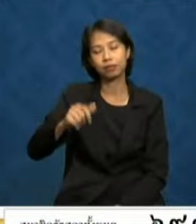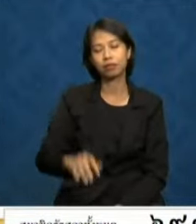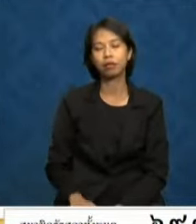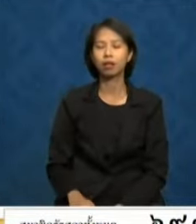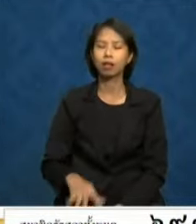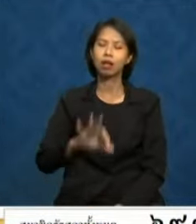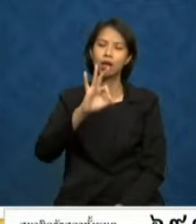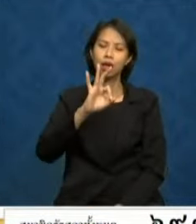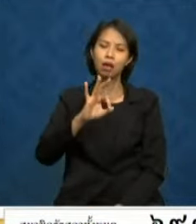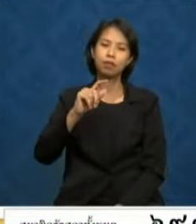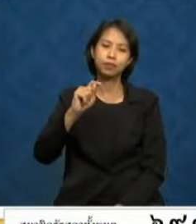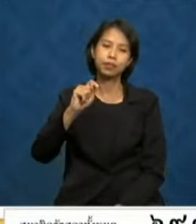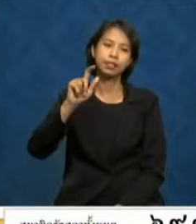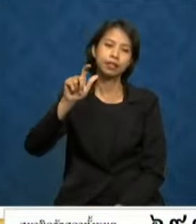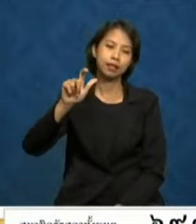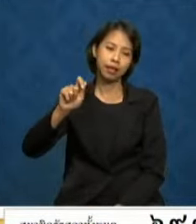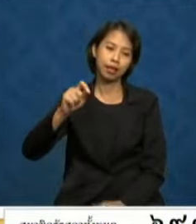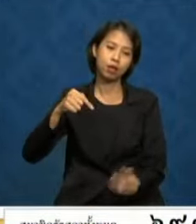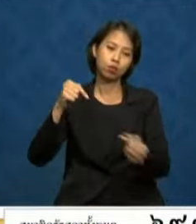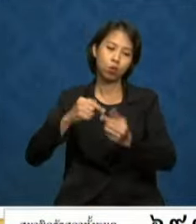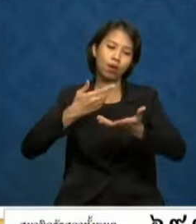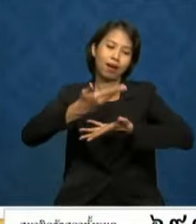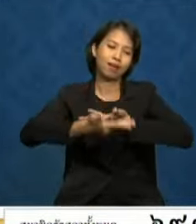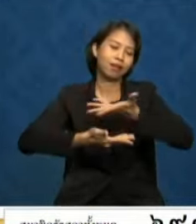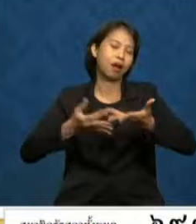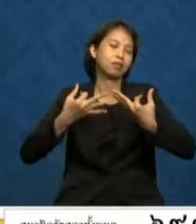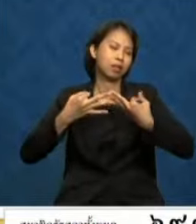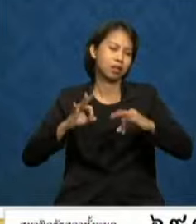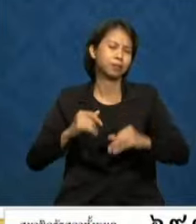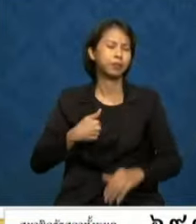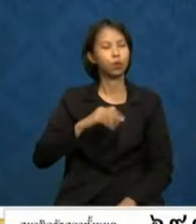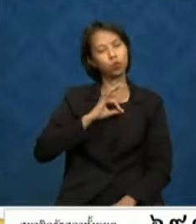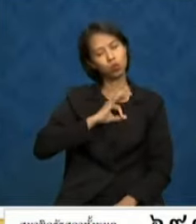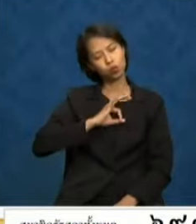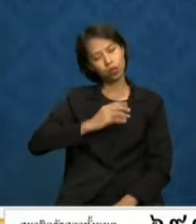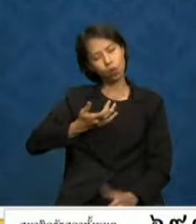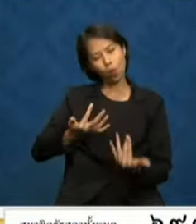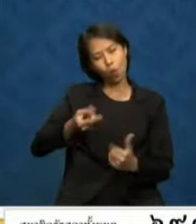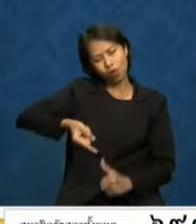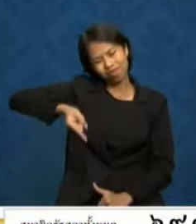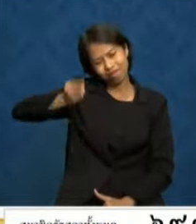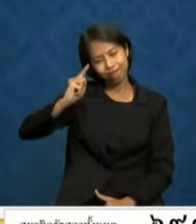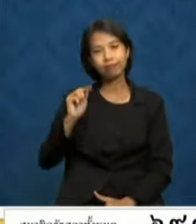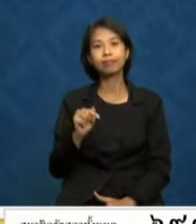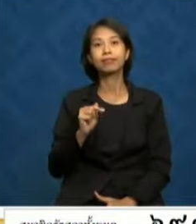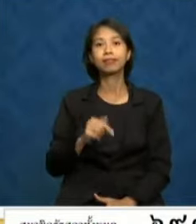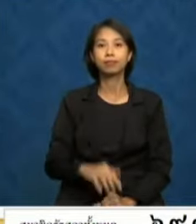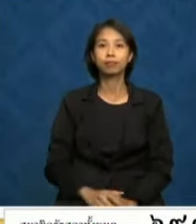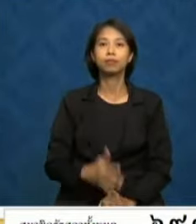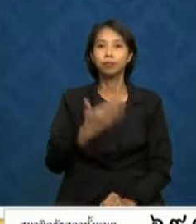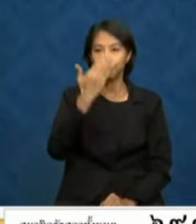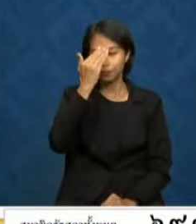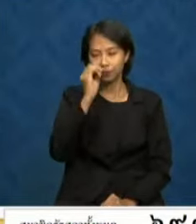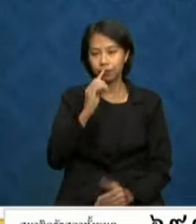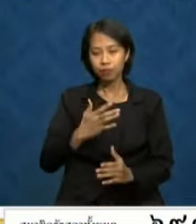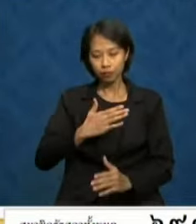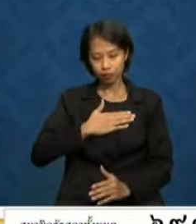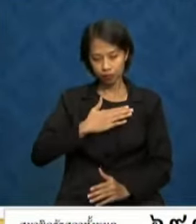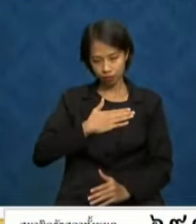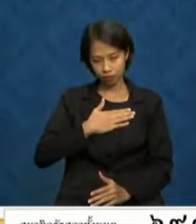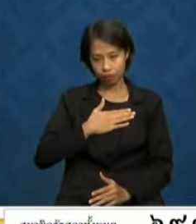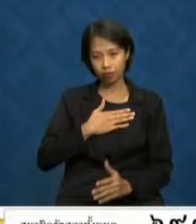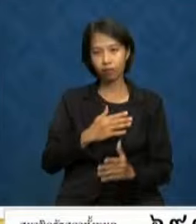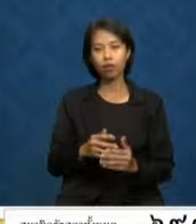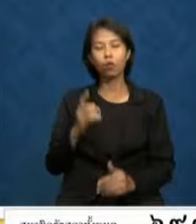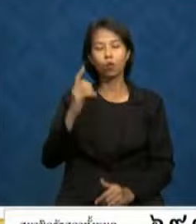นั้นข้อตกลงเขตการค้าเสรีมันนานเกินไปครับในความรู้สึกของผมท่านประธานที่เคารพในฐานะที่เป็นสมาชิกรัฐสภา